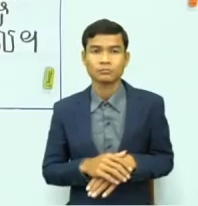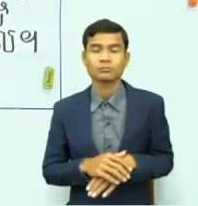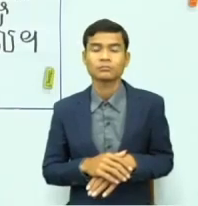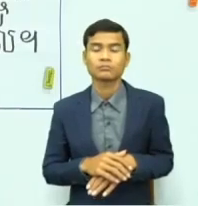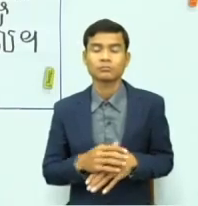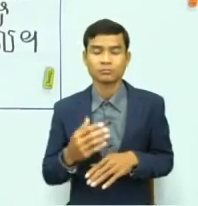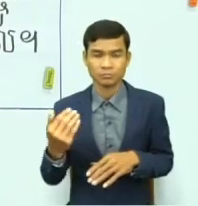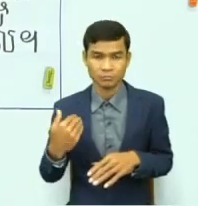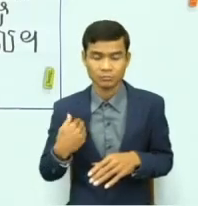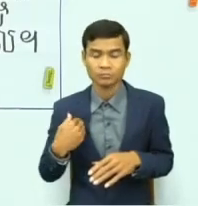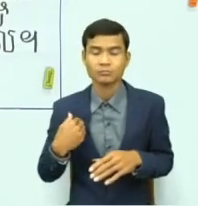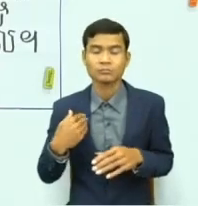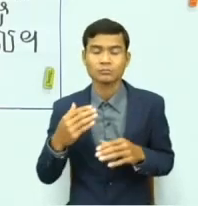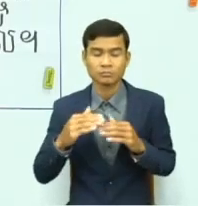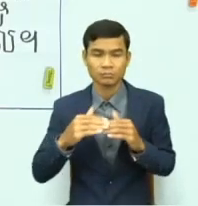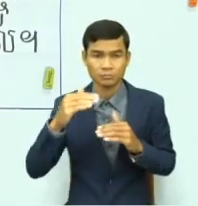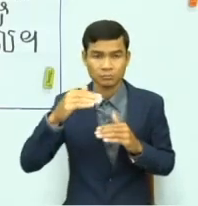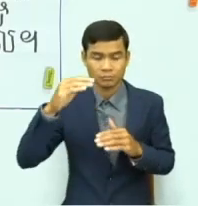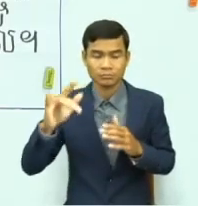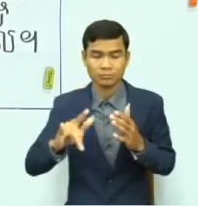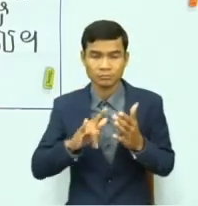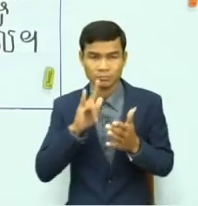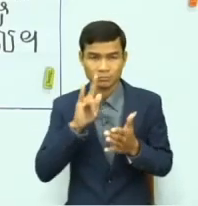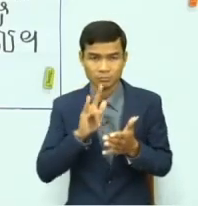miên cầm nán pro chia chốn